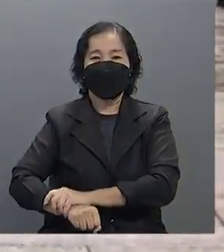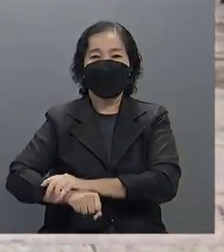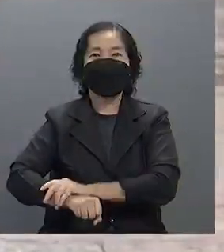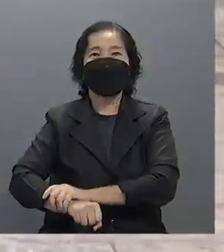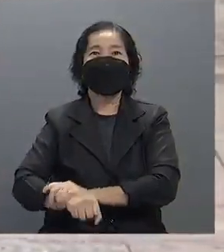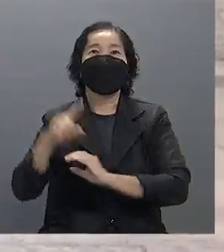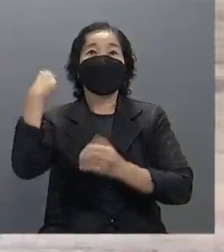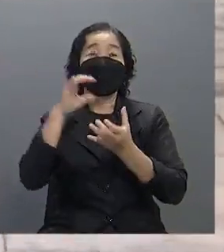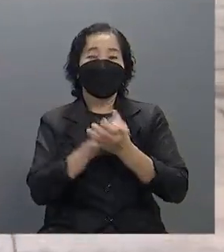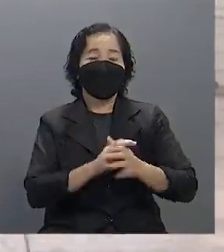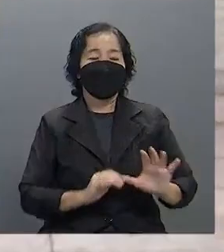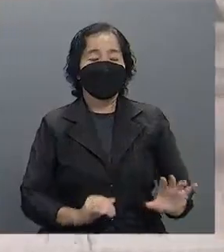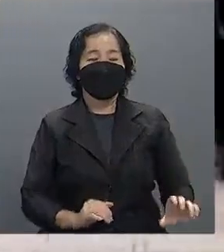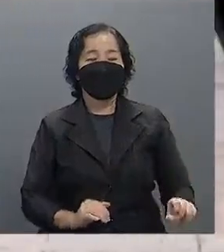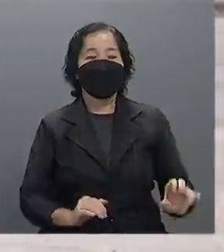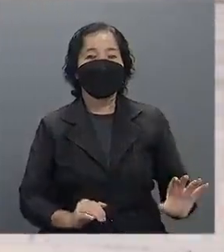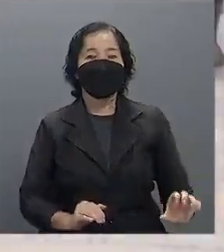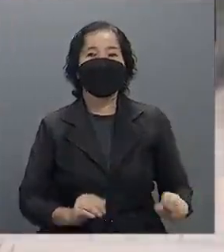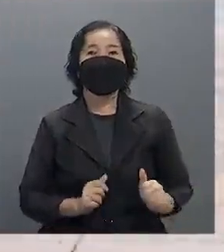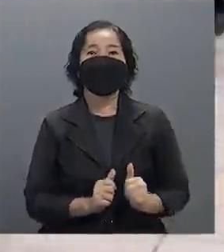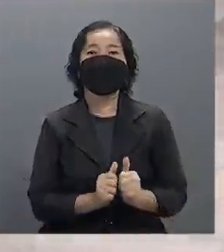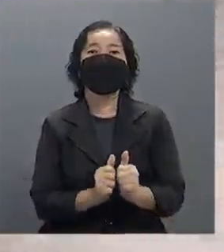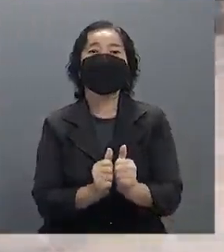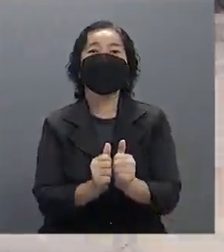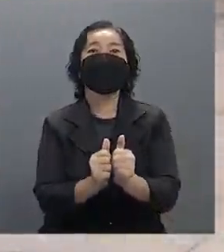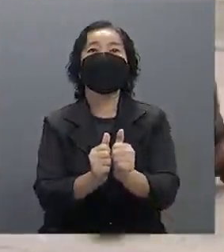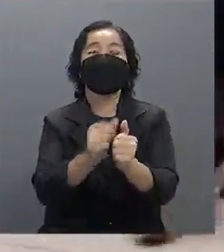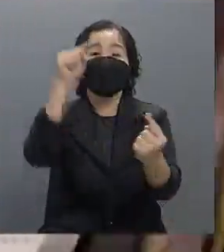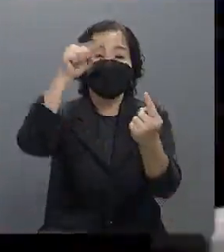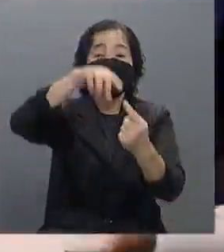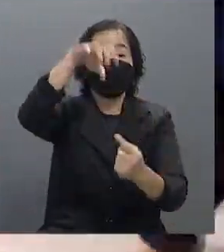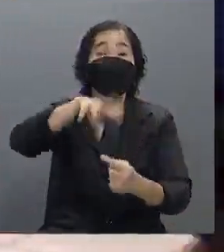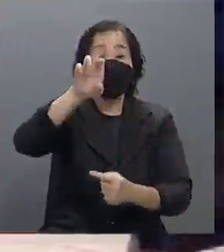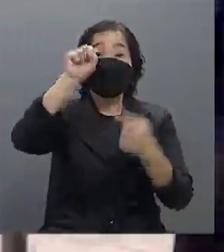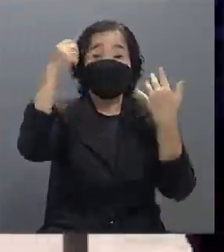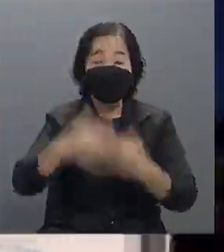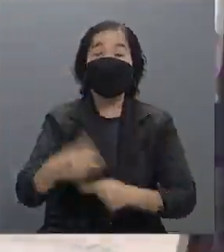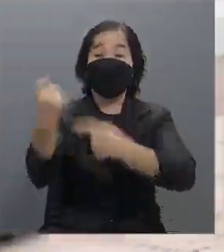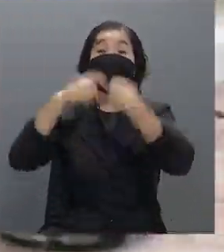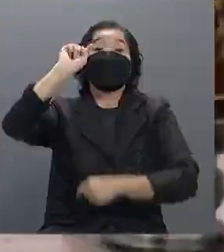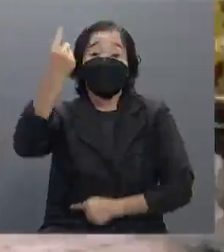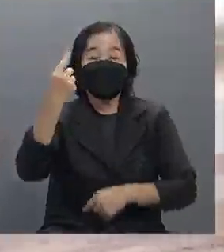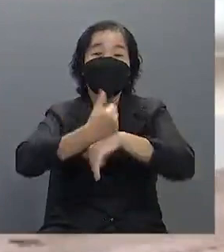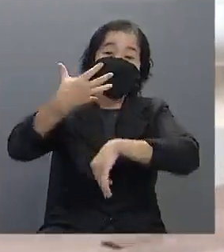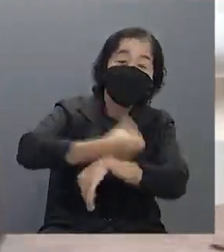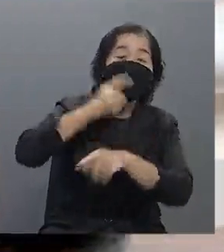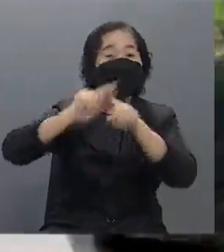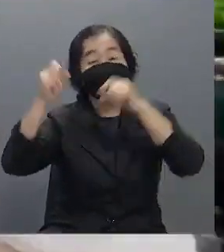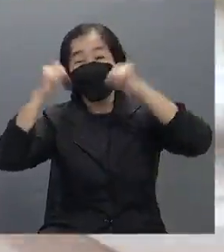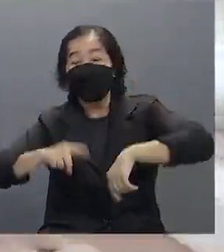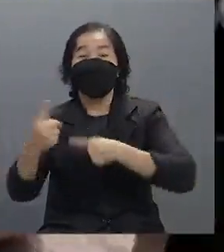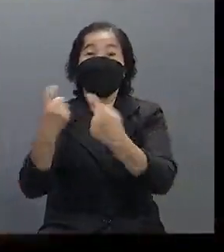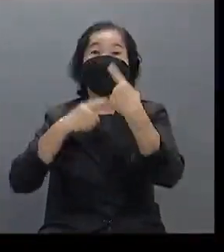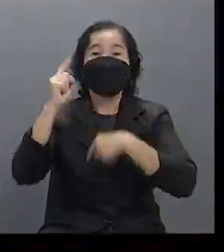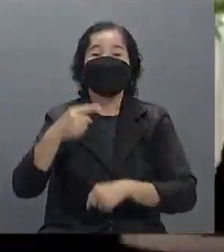ซักถามค่ะและเมื่อเดินทางมาถึงที่อาคารรัฐสภาก็ถูกซักถามในประเด็นการเมืองแล้วก็เรื่องเกี่ยวกับการลงมตินอกสภานะคะแต่นายกรัฐ